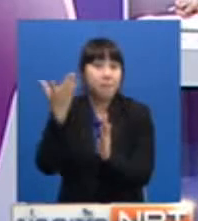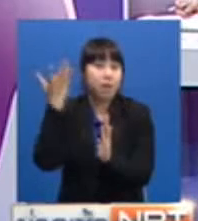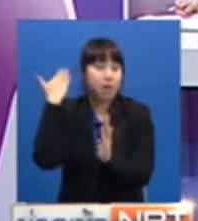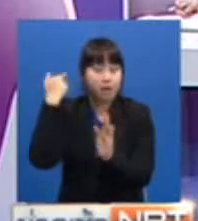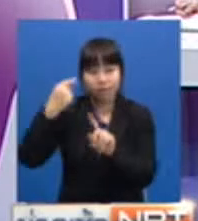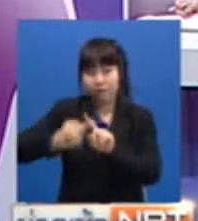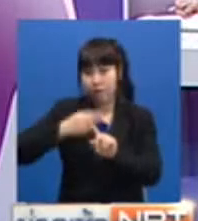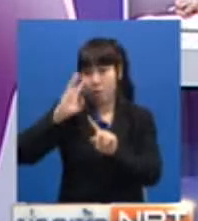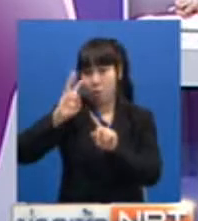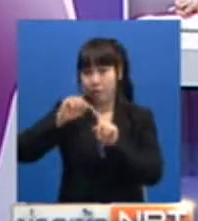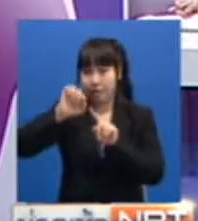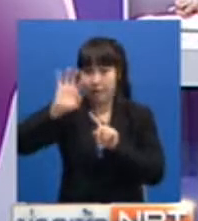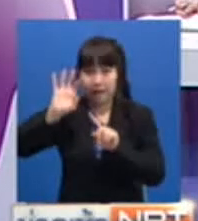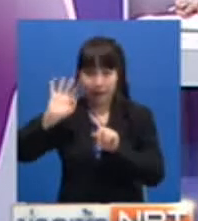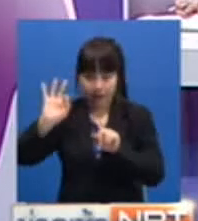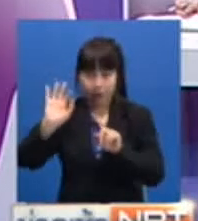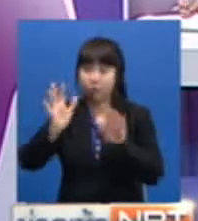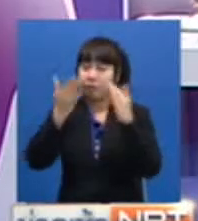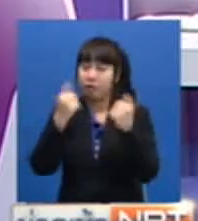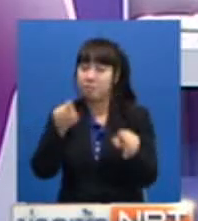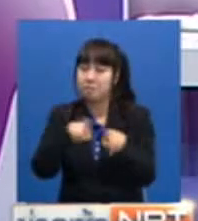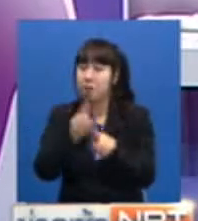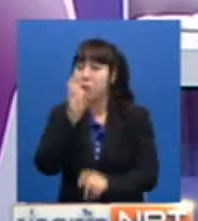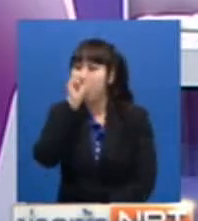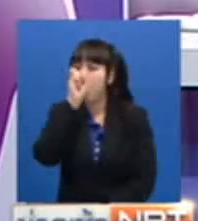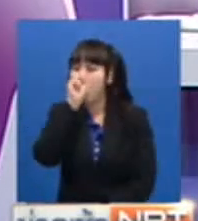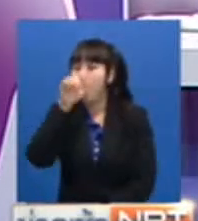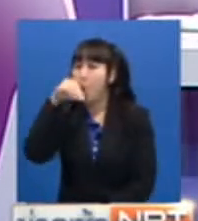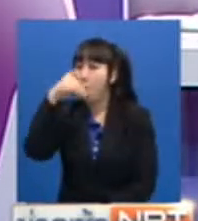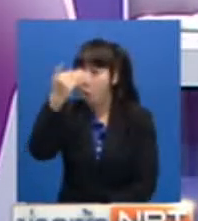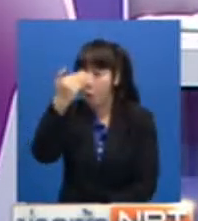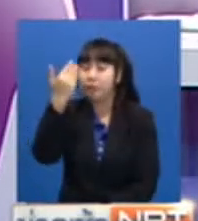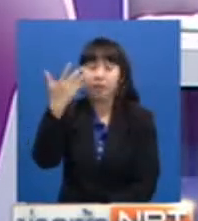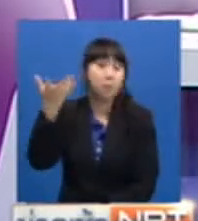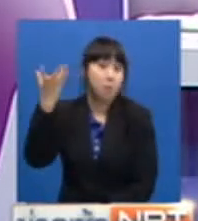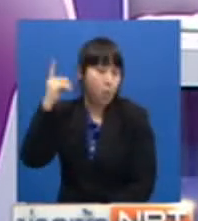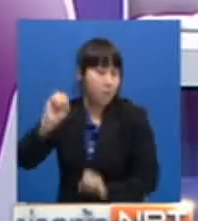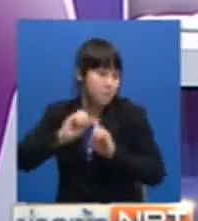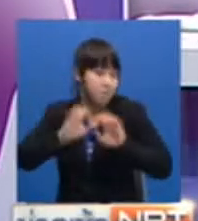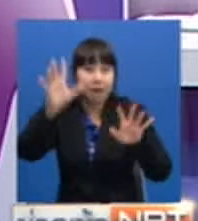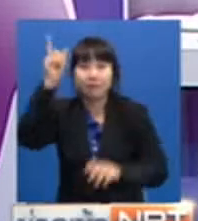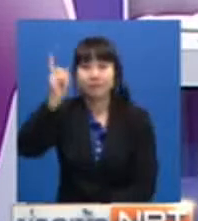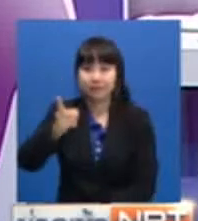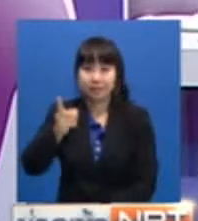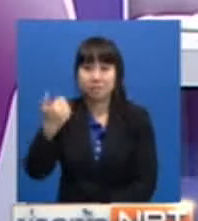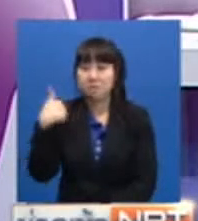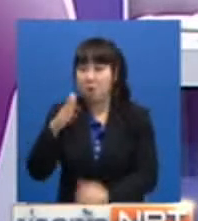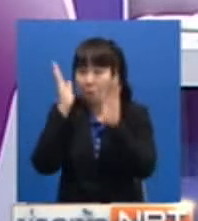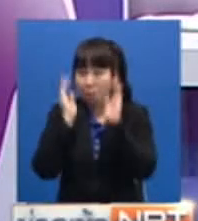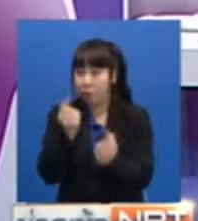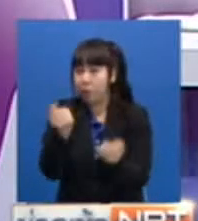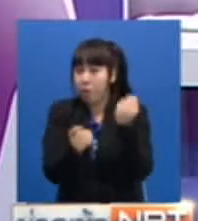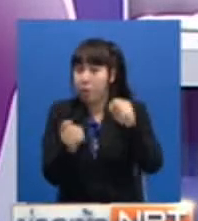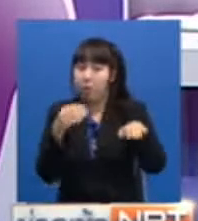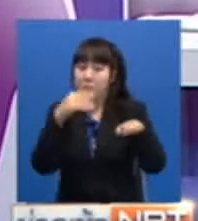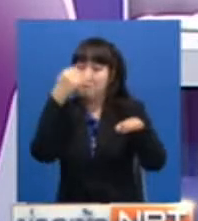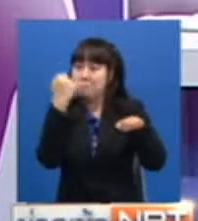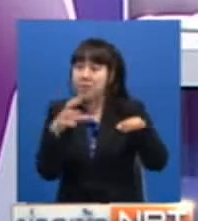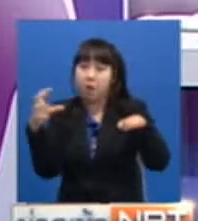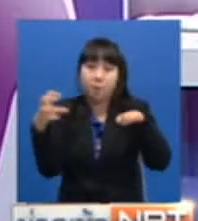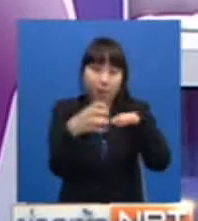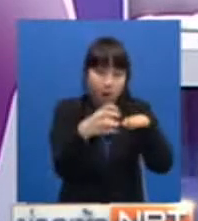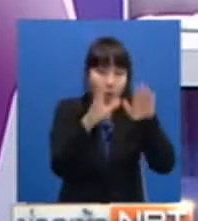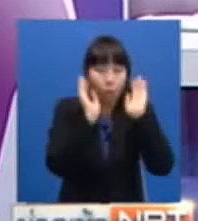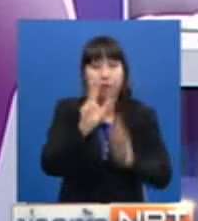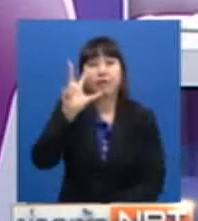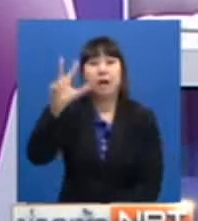9มิถุนายนถือว่าเป็นการทดลองก่อนนำมาใช้จริงเมื่อวานนี ้ ปรากฏว่ามีคนที่ถูกล็อกล้อเพราะว่าทำผิดกว่า